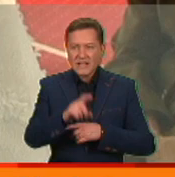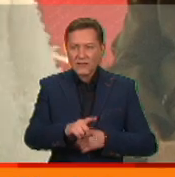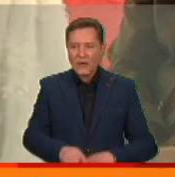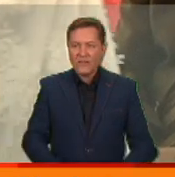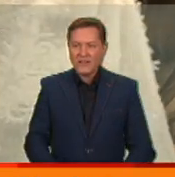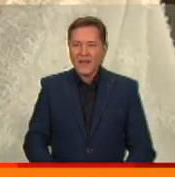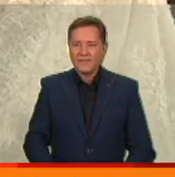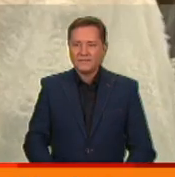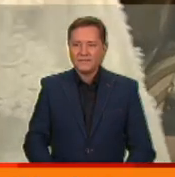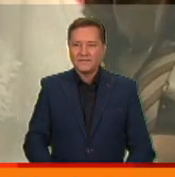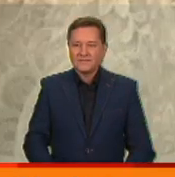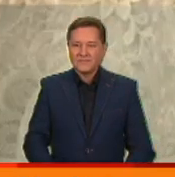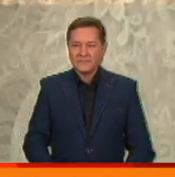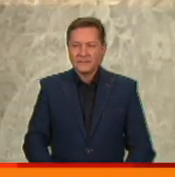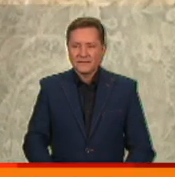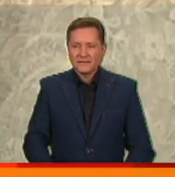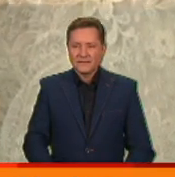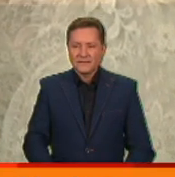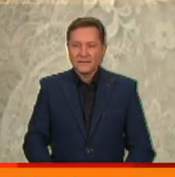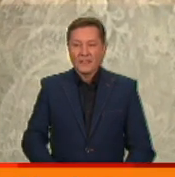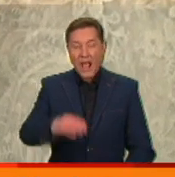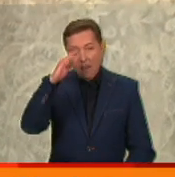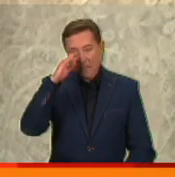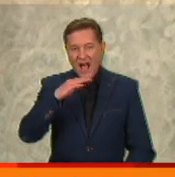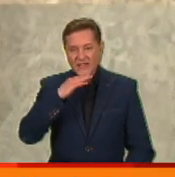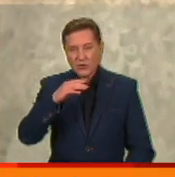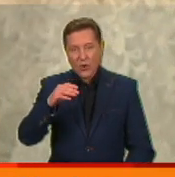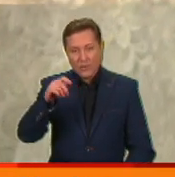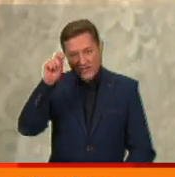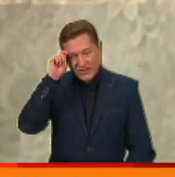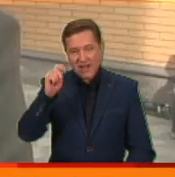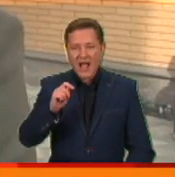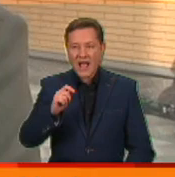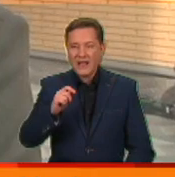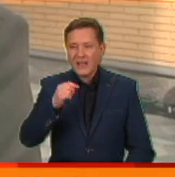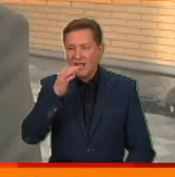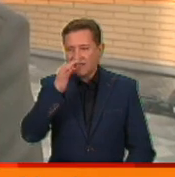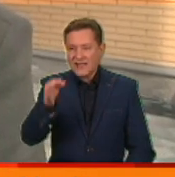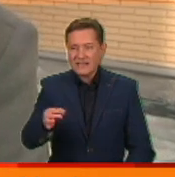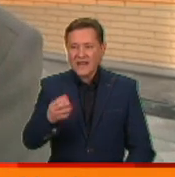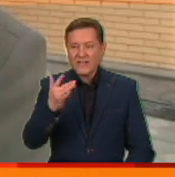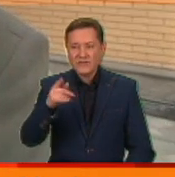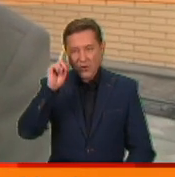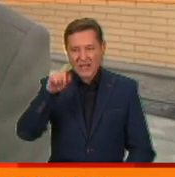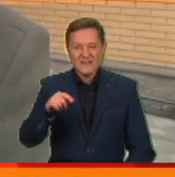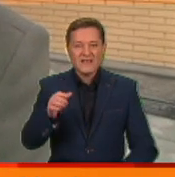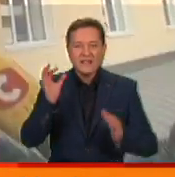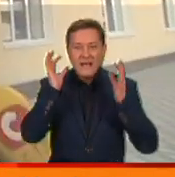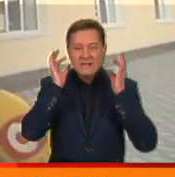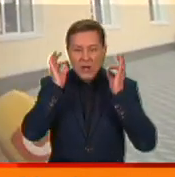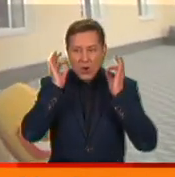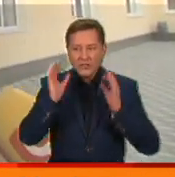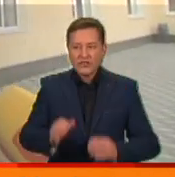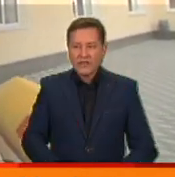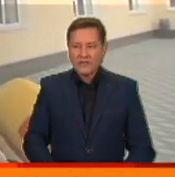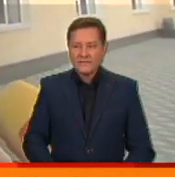Добре. За вашим бажанням. Натомість батько нареченого проговорився. Наскільки мені відомо, Сережки.